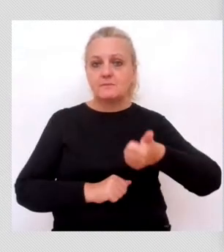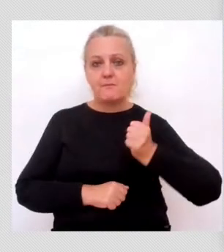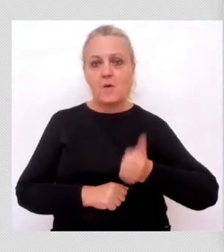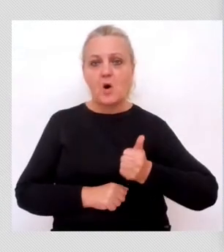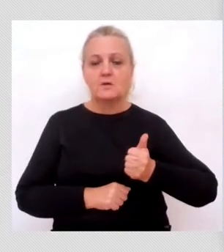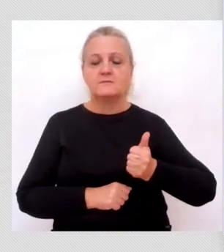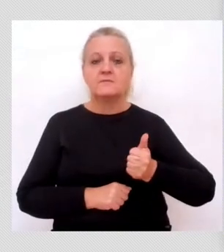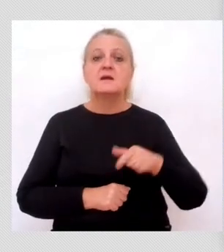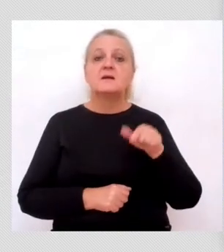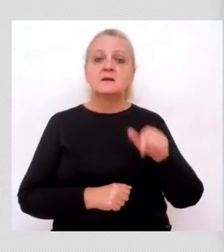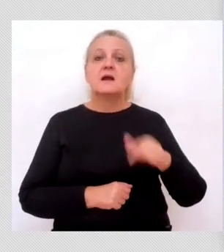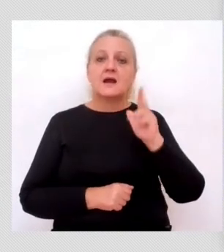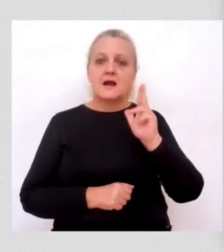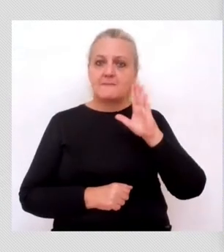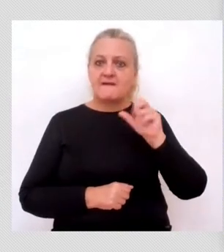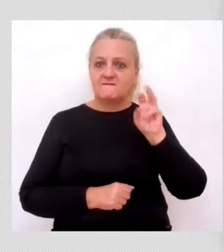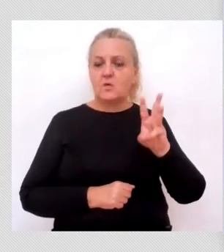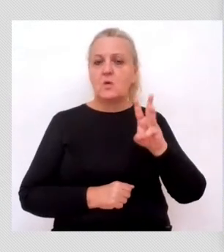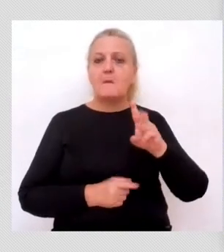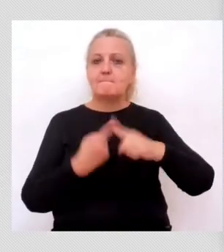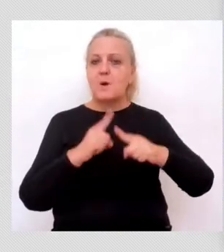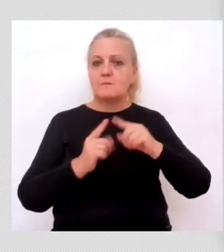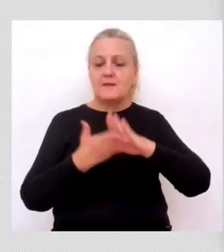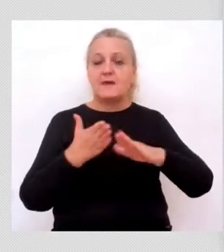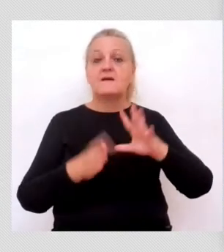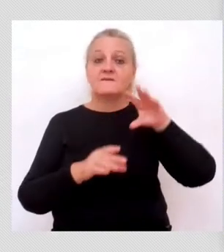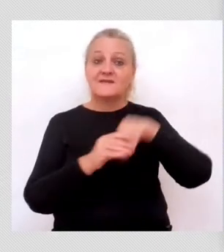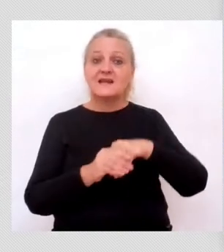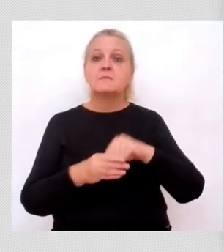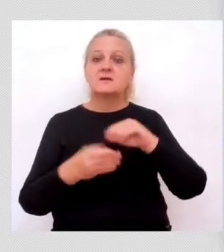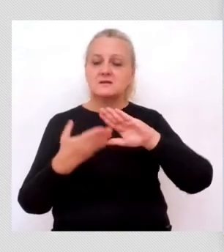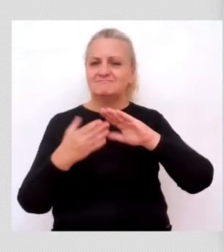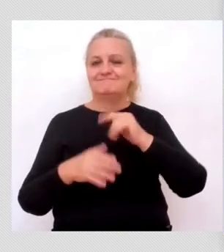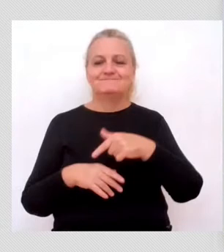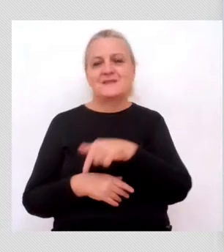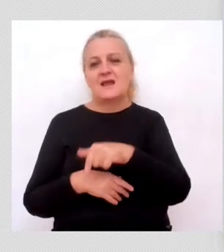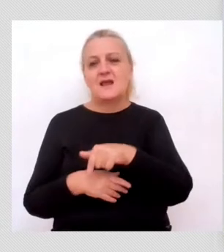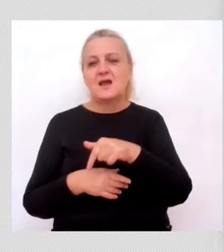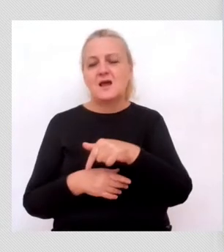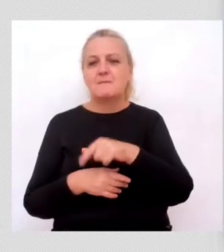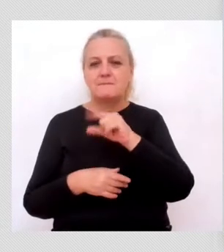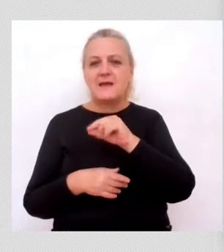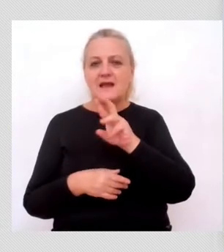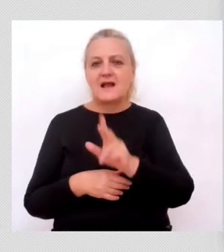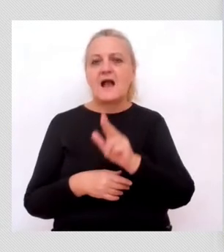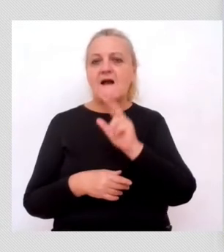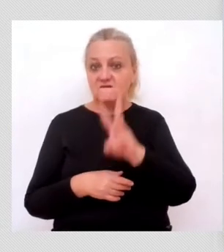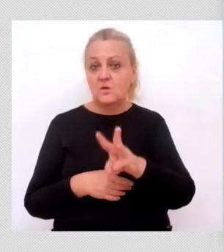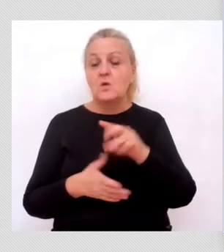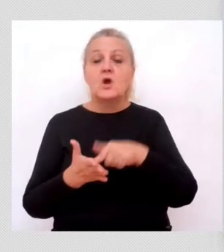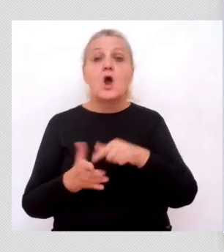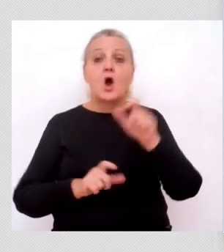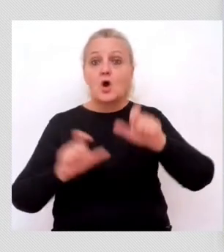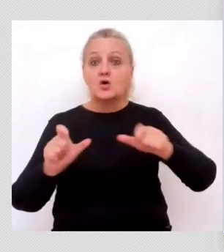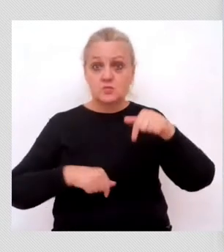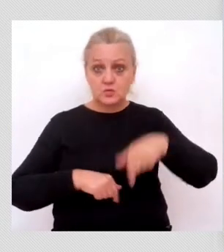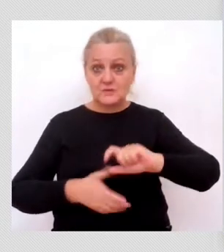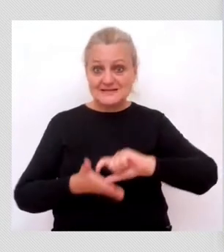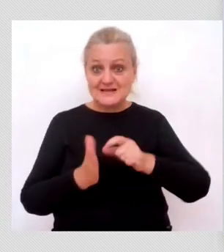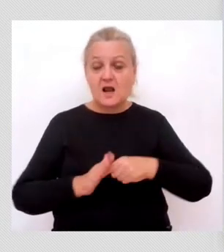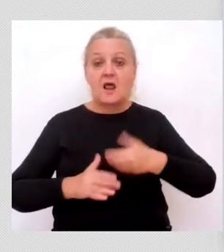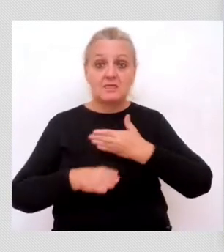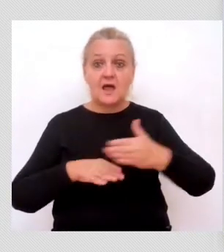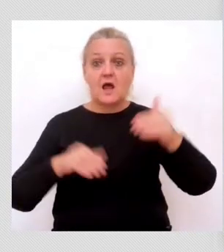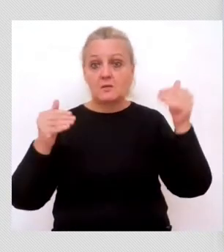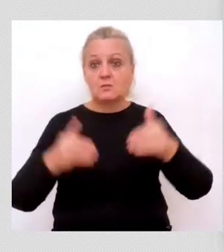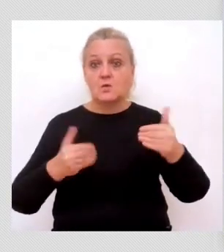apolityczne KBW w ramach struktury PKW. Tak, żeby osoby, które między innymi te, które są na tej sali, mogły nadal w profesjonalny